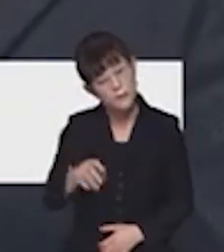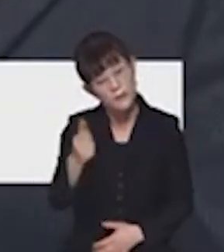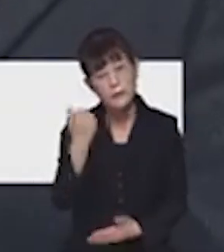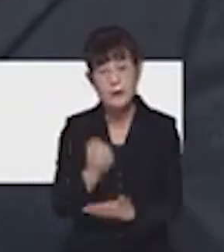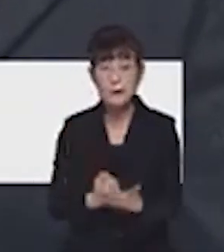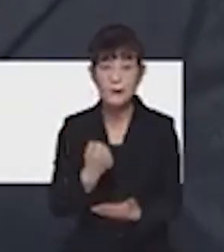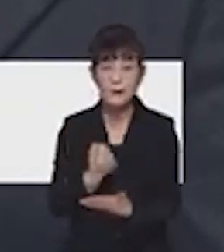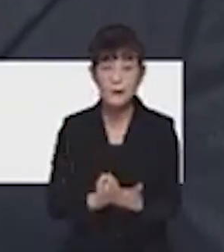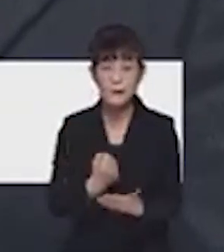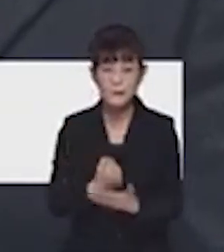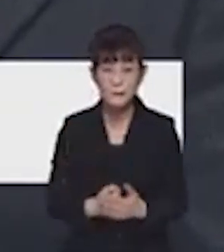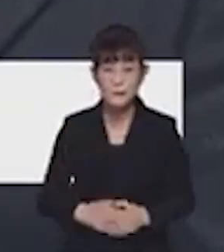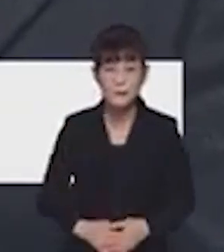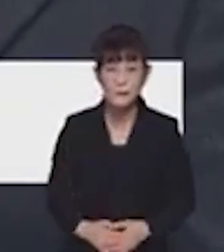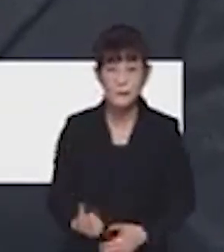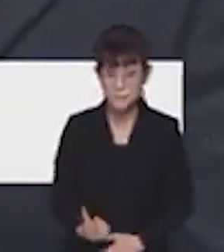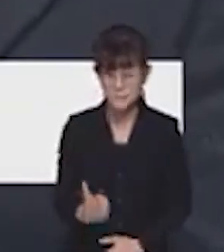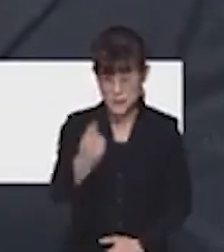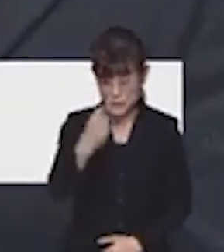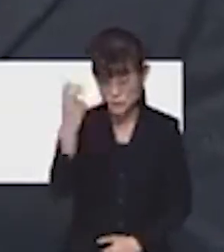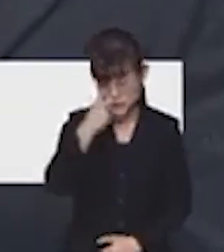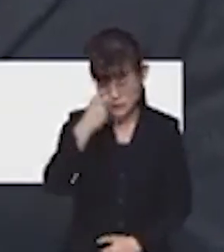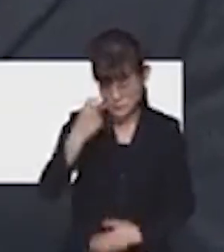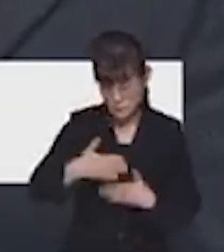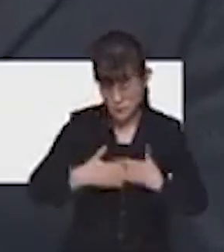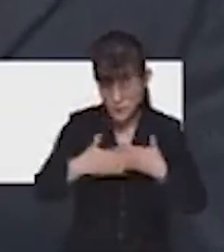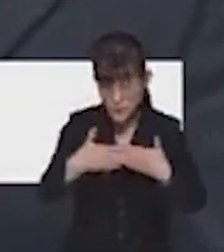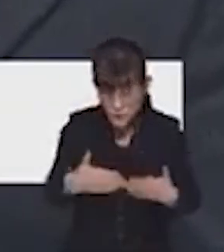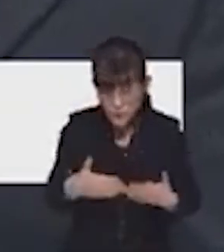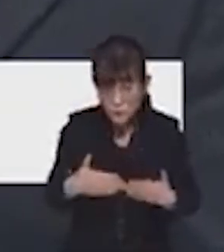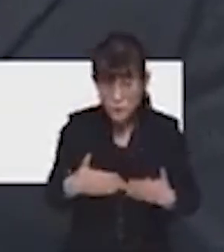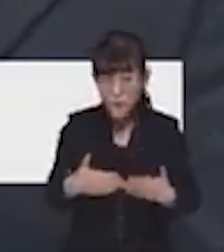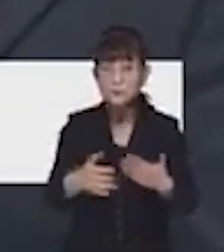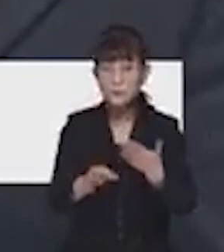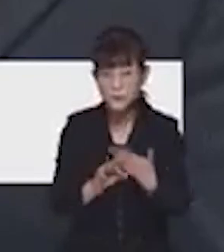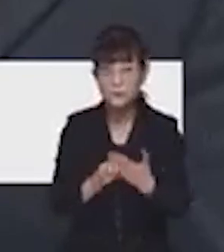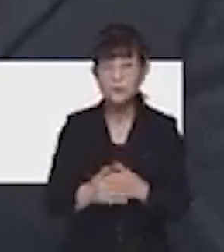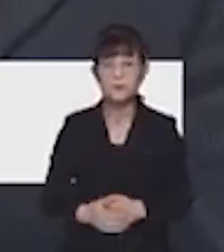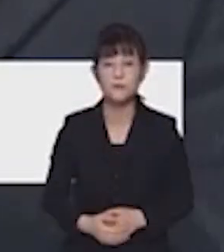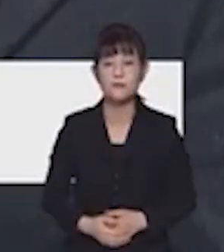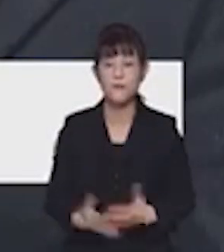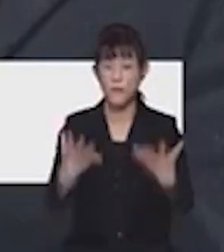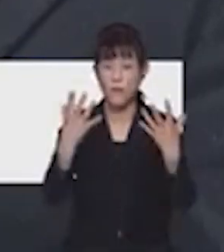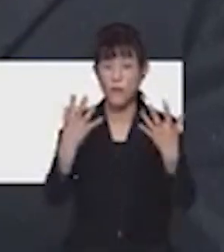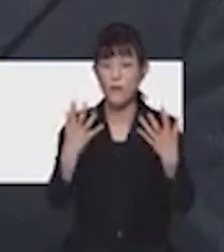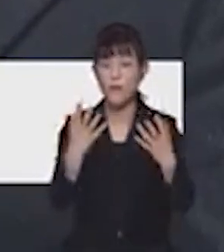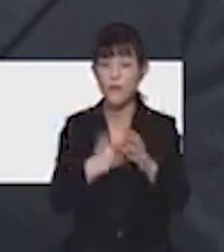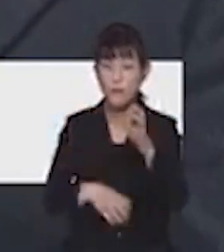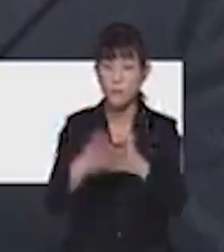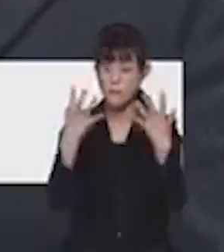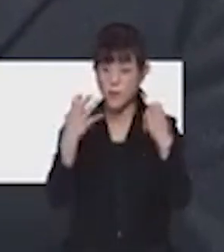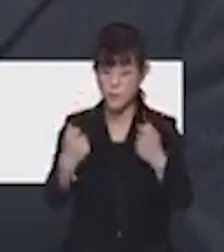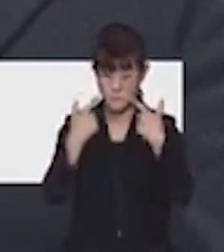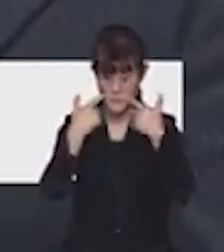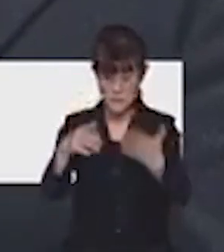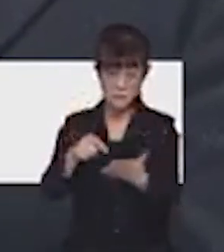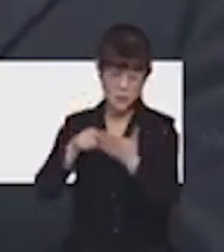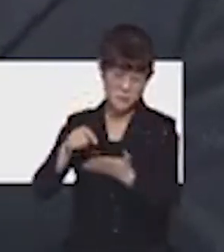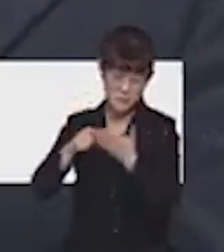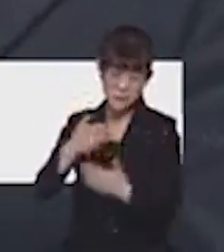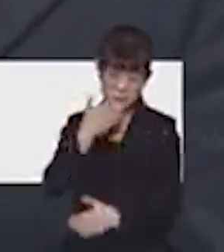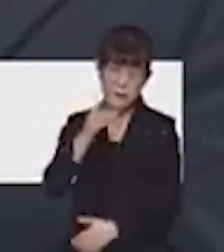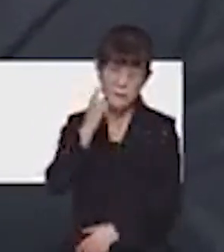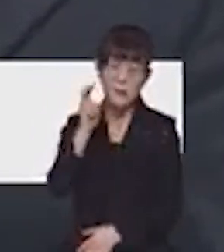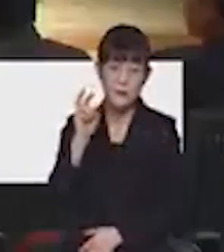많이 남죠. 뭐 빨리 이런 조사나 이런 부분들이 이루어졌다 한다면 더 이렇게 확실하게 드러날 수 있는